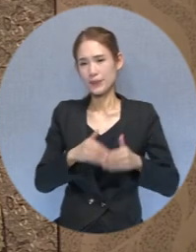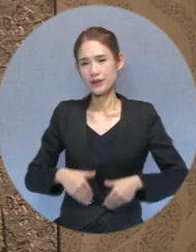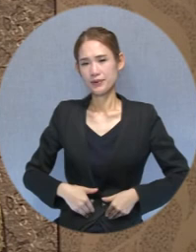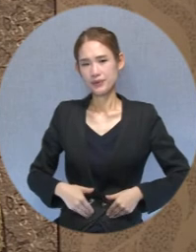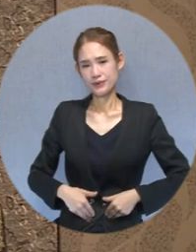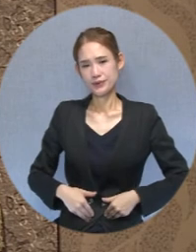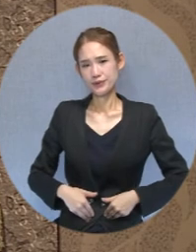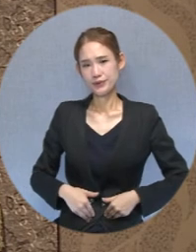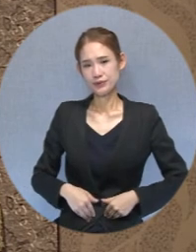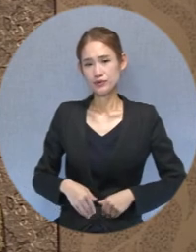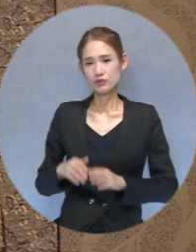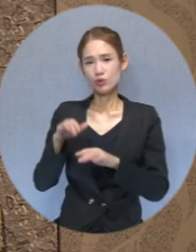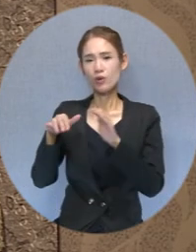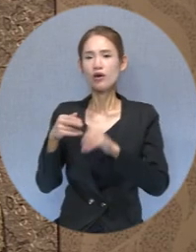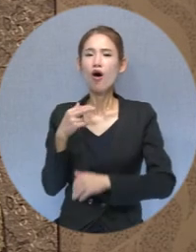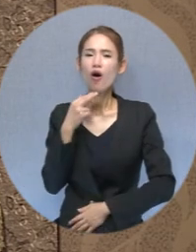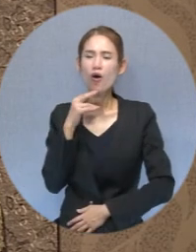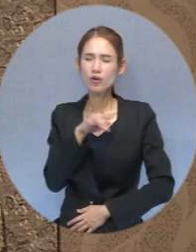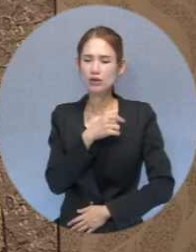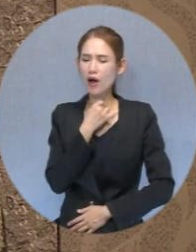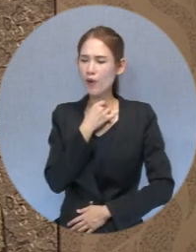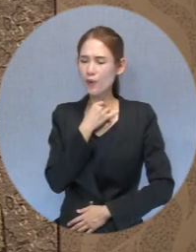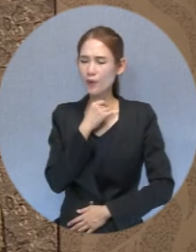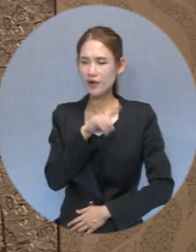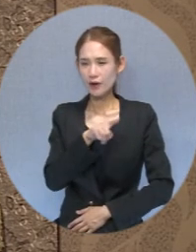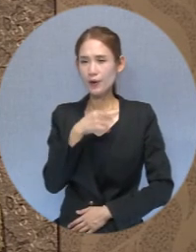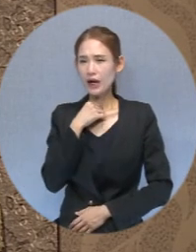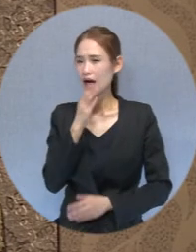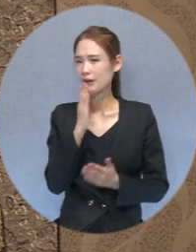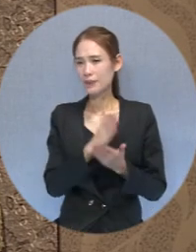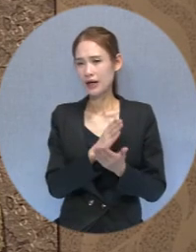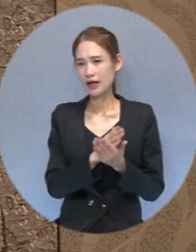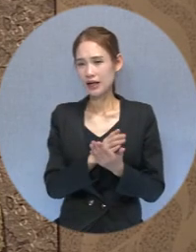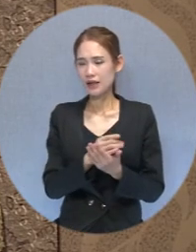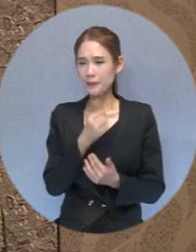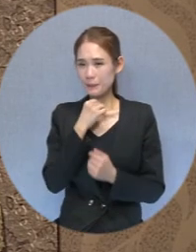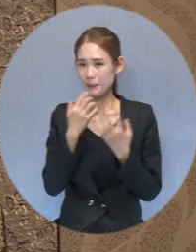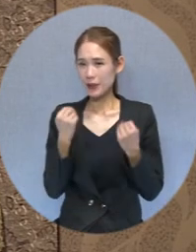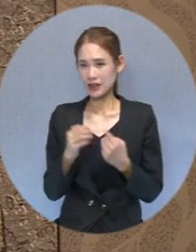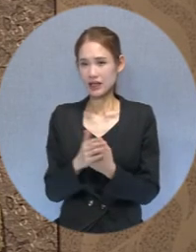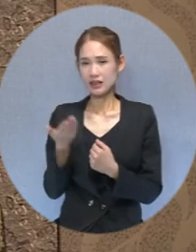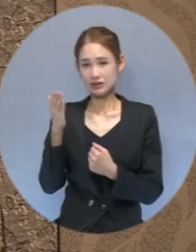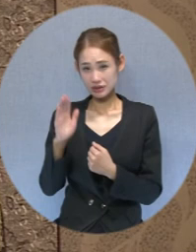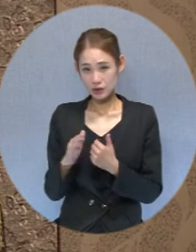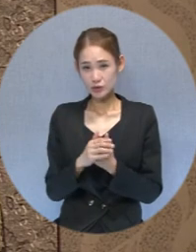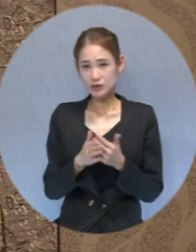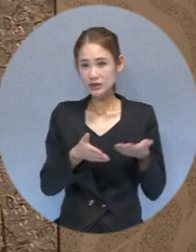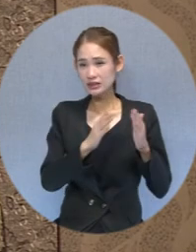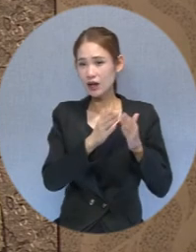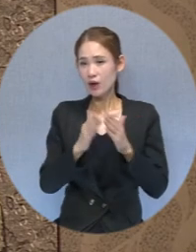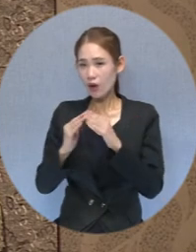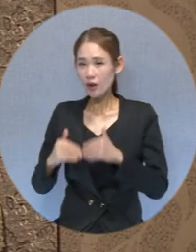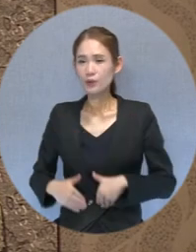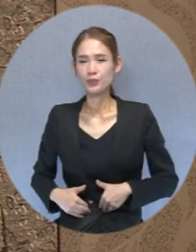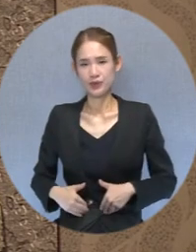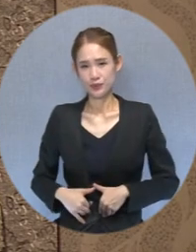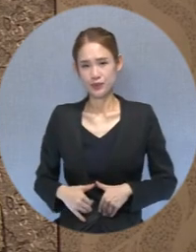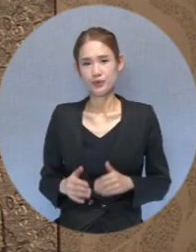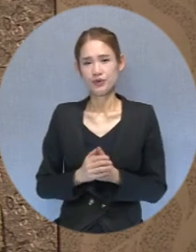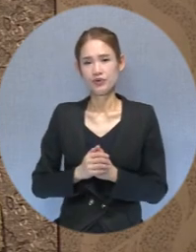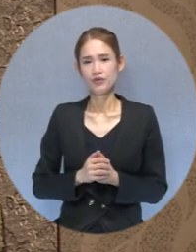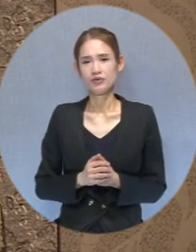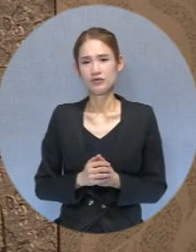우리 동네 없었으면 하는 시설들이 굉장히 많죠. 네. 근데 그게 그런 시설들이 또 동네에 있어야 되고